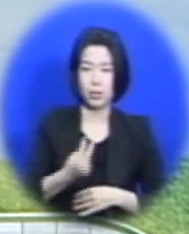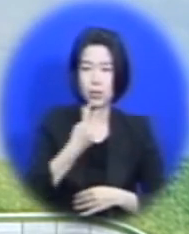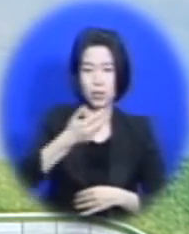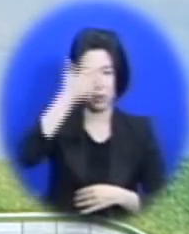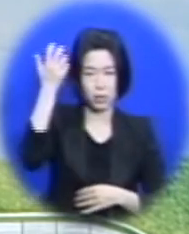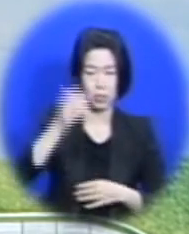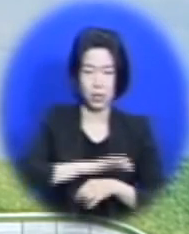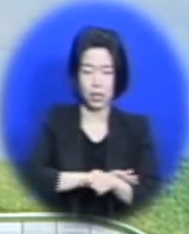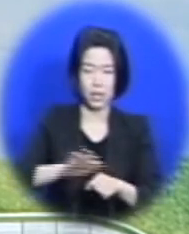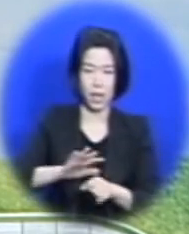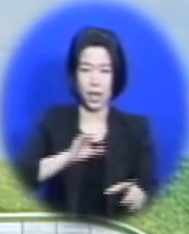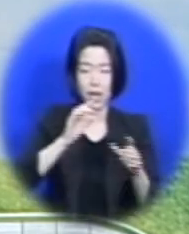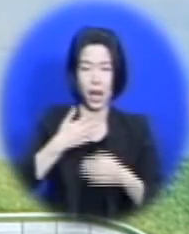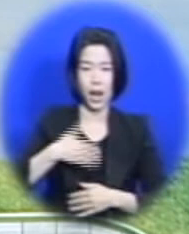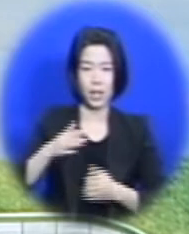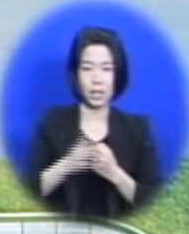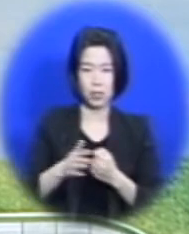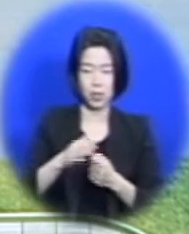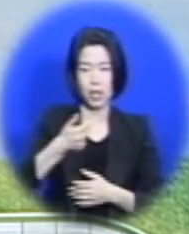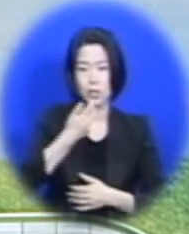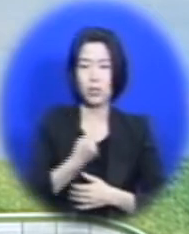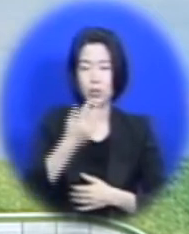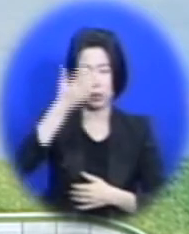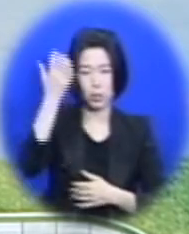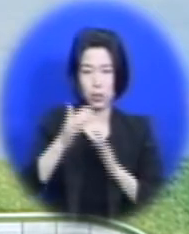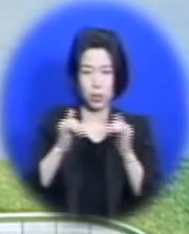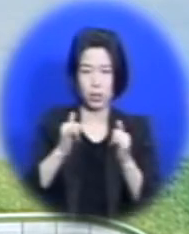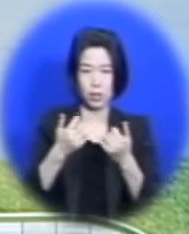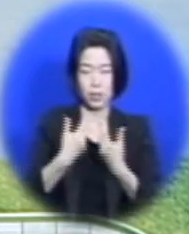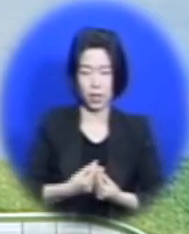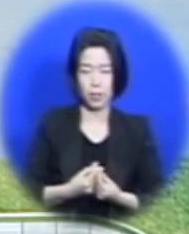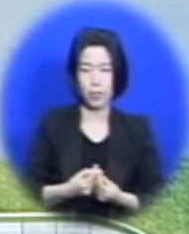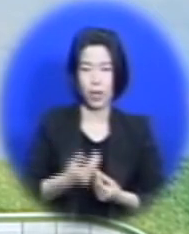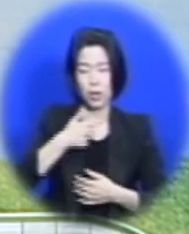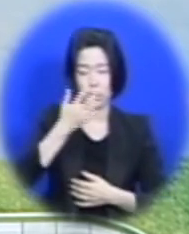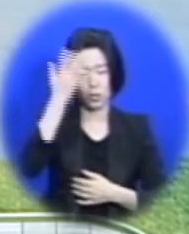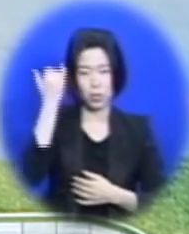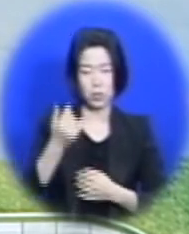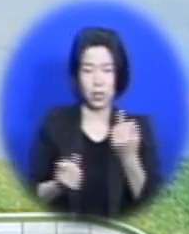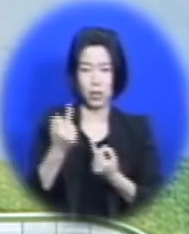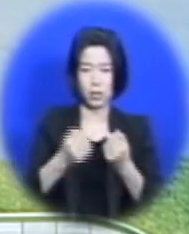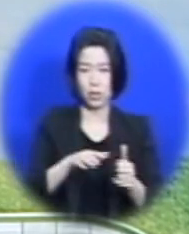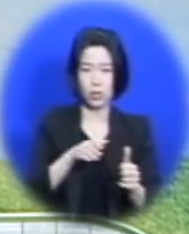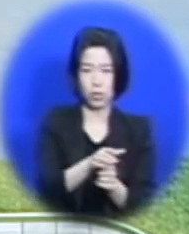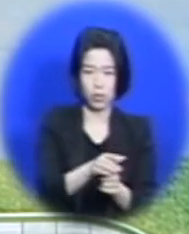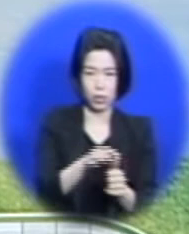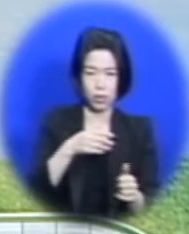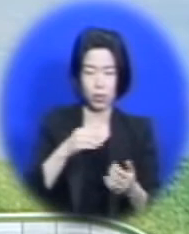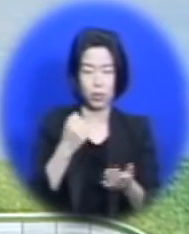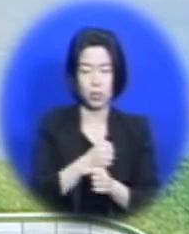다 잘 아시니까 요셉의 예를 들어보겠습니다. 요셉은 형들이 죽이려고 했고 그리고 애굽의 종으로